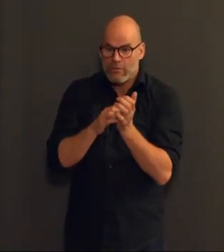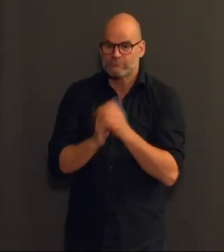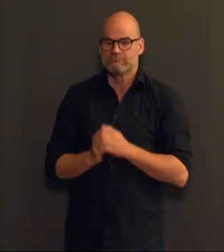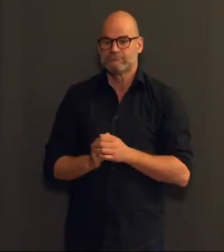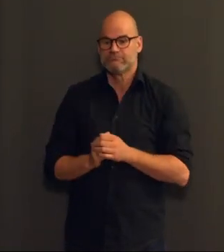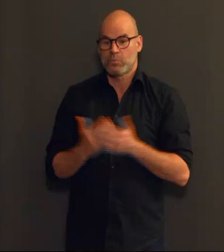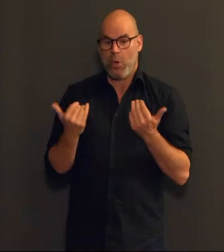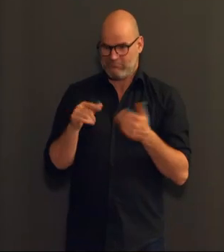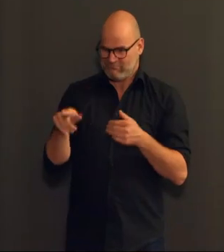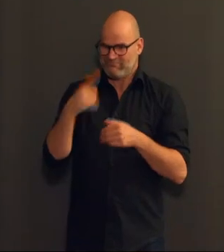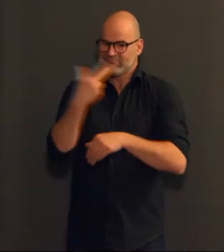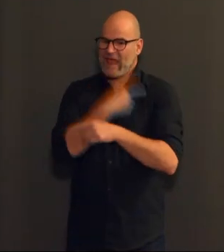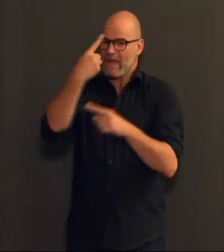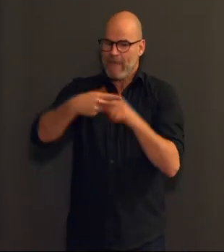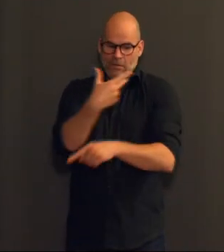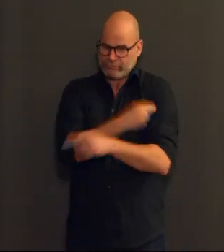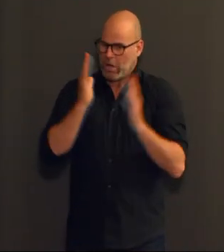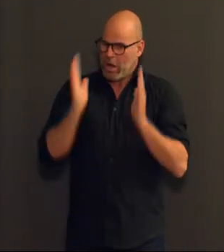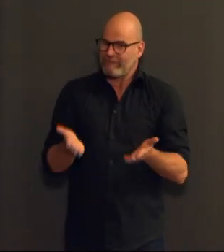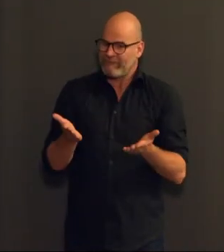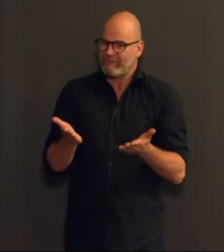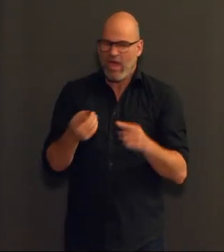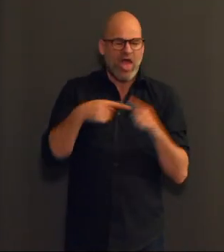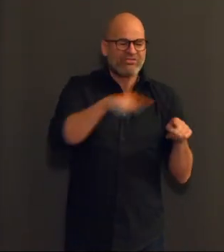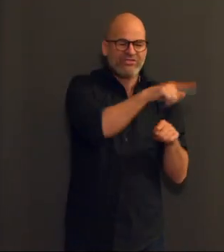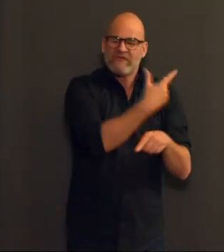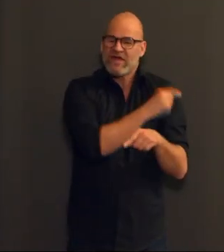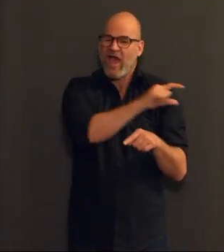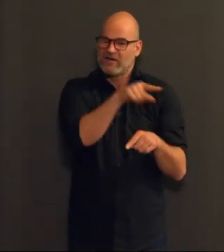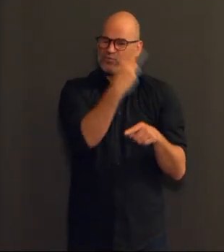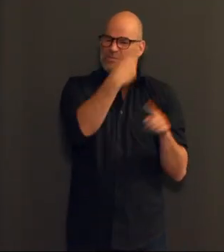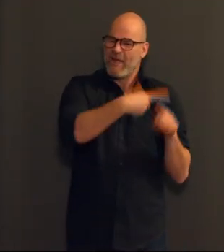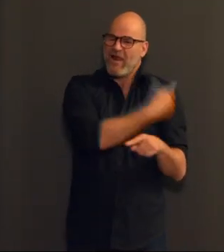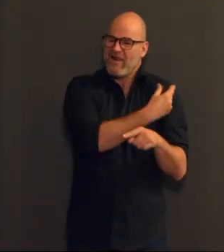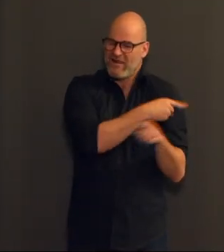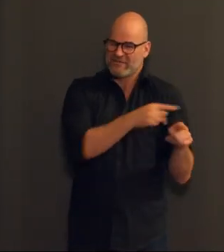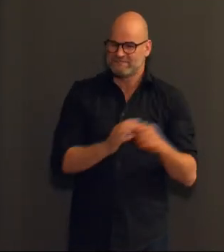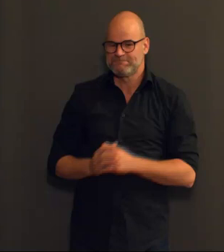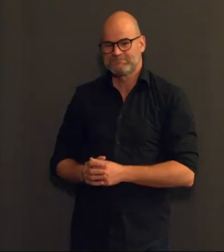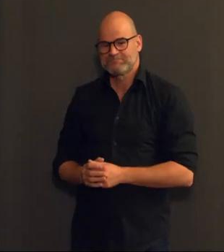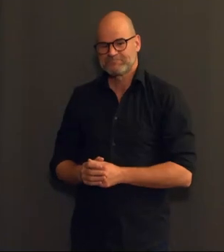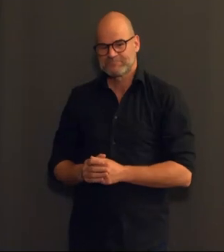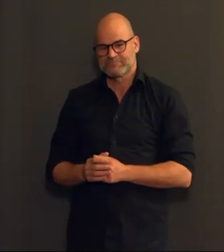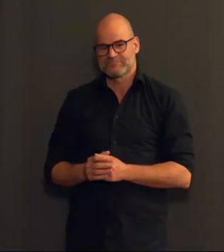Tegelijkertijd hebben we ondertussen zekerheid over de extra leveringen van Pfizer in dit kwartaal.